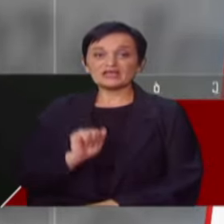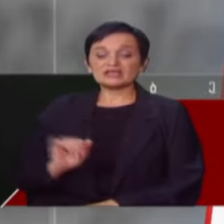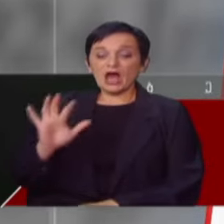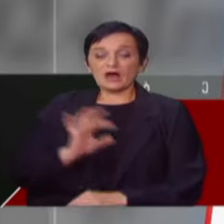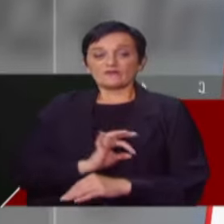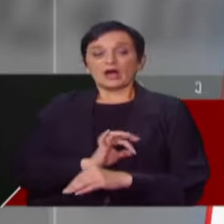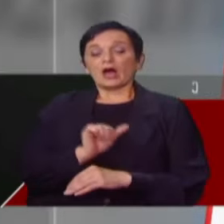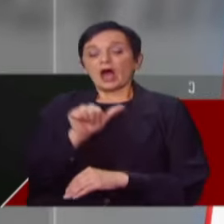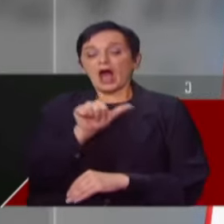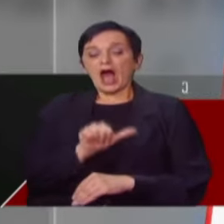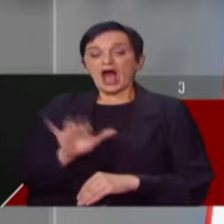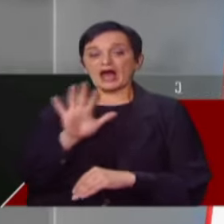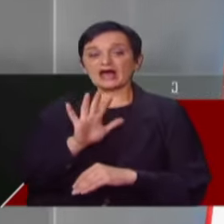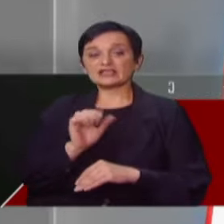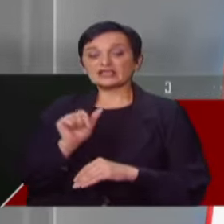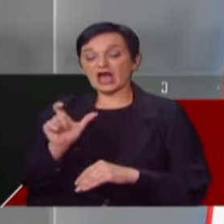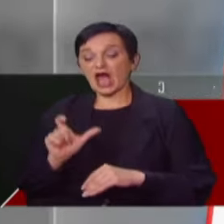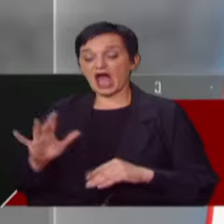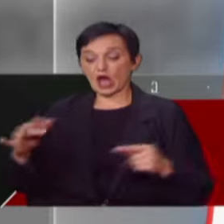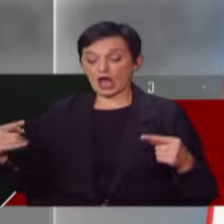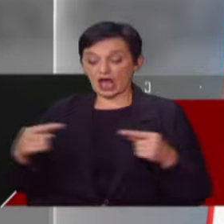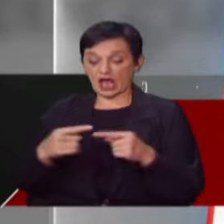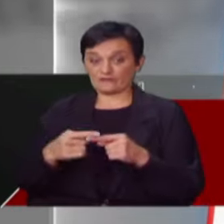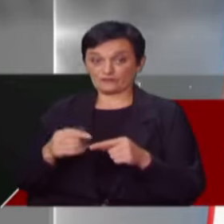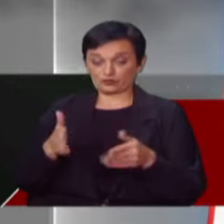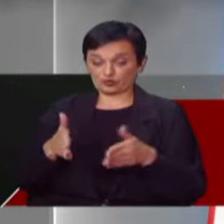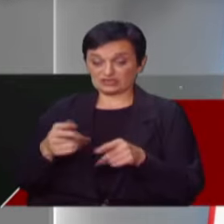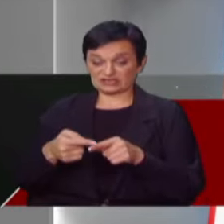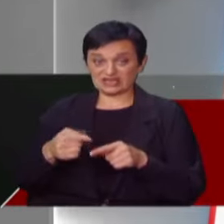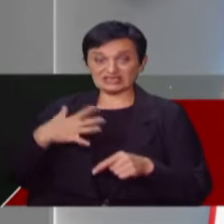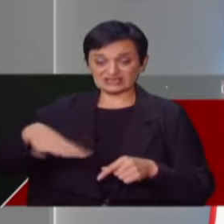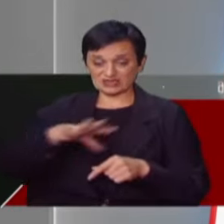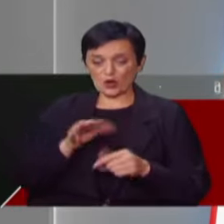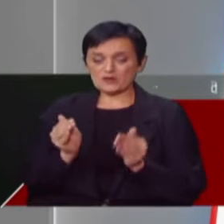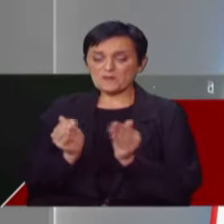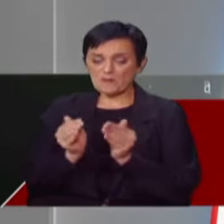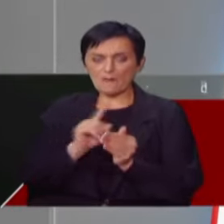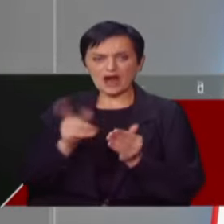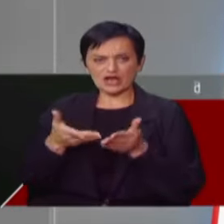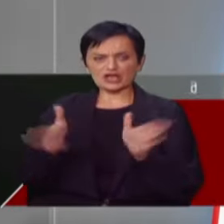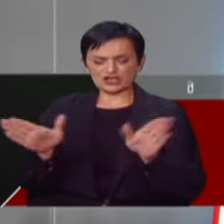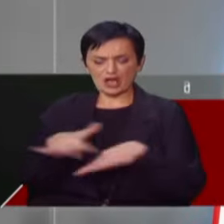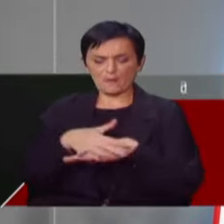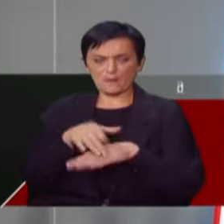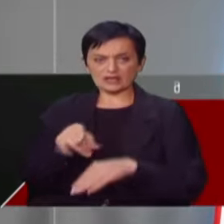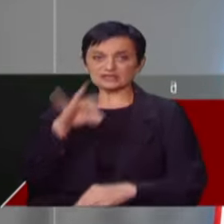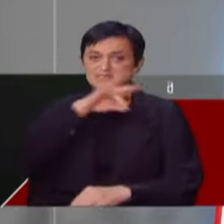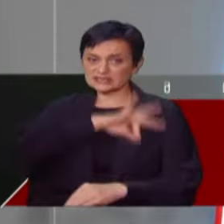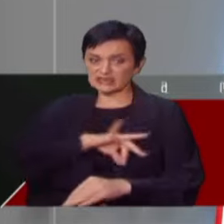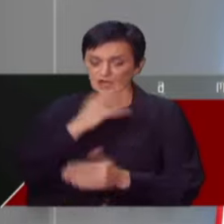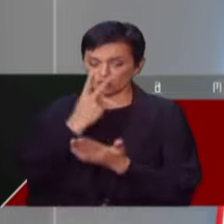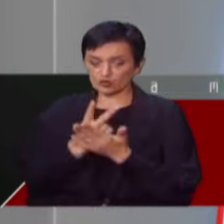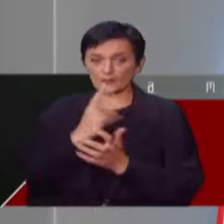და აღმოსავლეთ ევროპის გზაგასაყარზე მდებარე საქართველოს პატარა, მაგრამ ღია ბაზარი აქვს, რომელიც სარგებელს